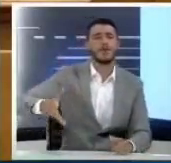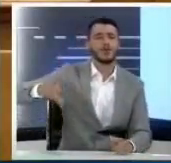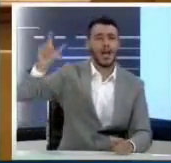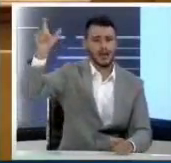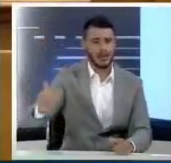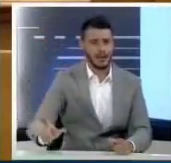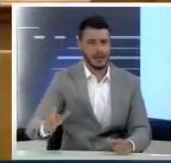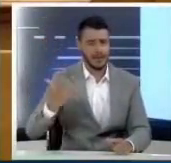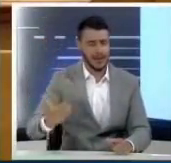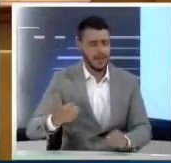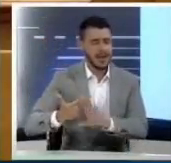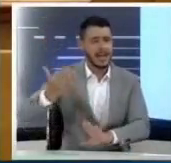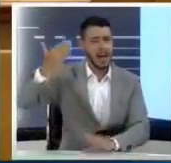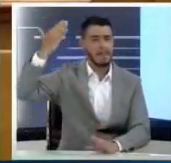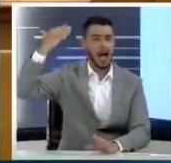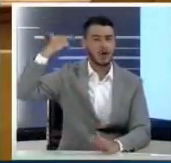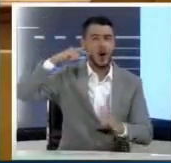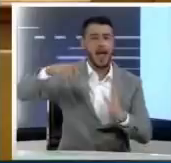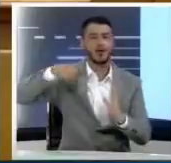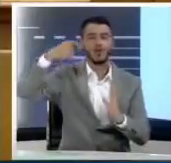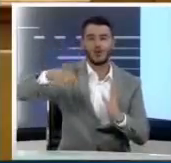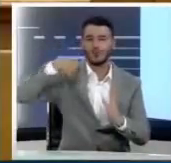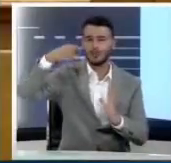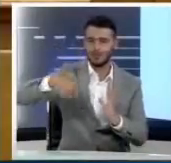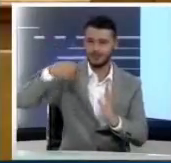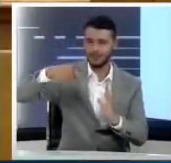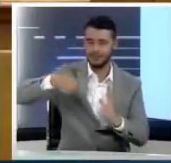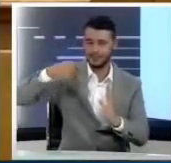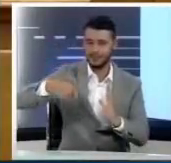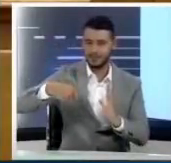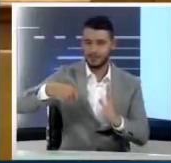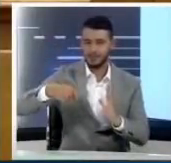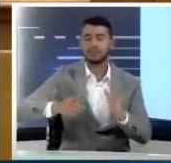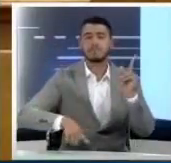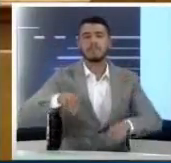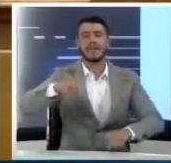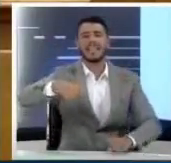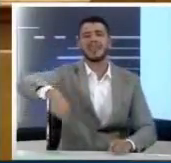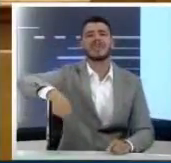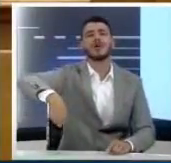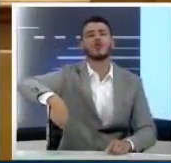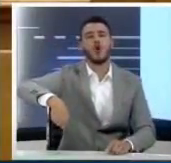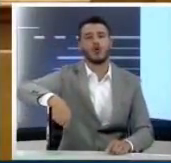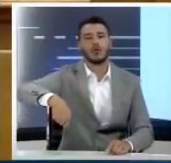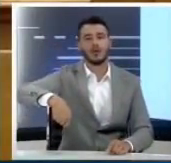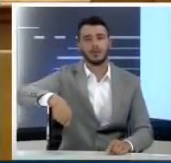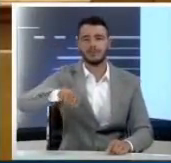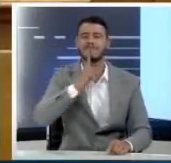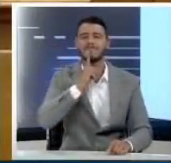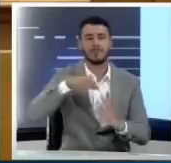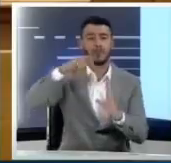έργο στο οποίο κάποιοι δικηγόροι υπεράσπισης να υποστηρίξουν κάποιον